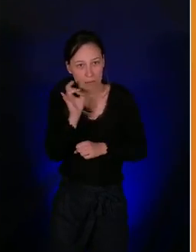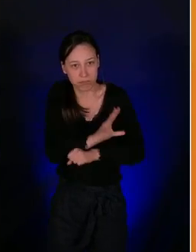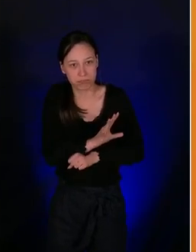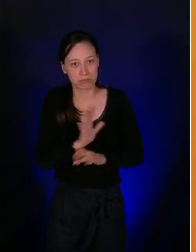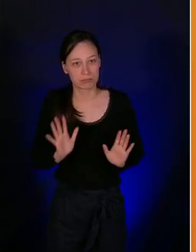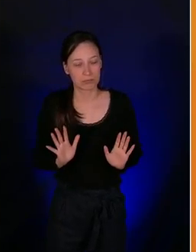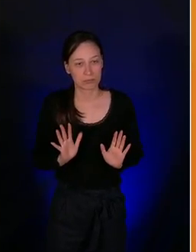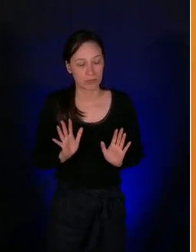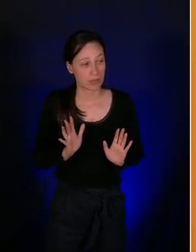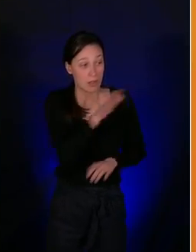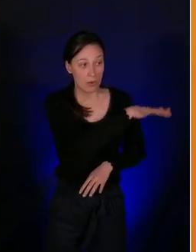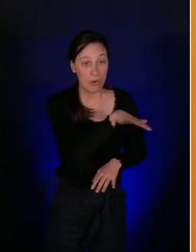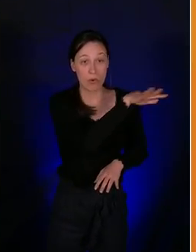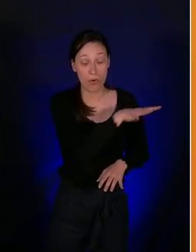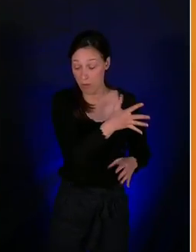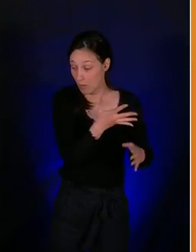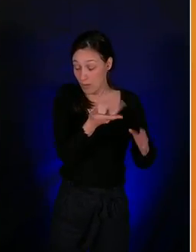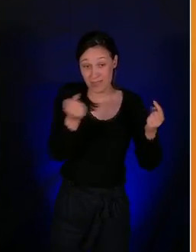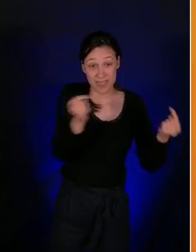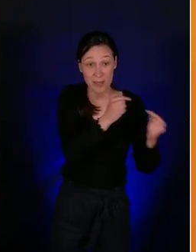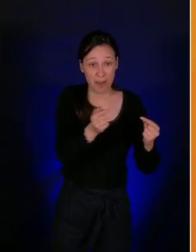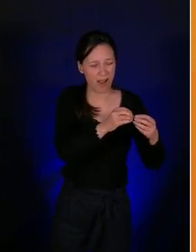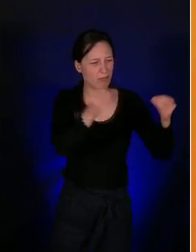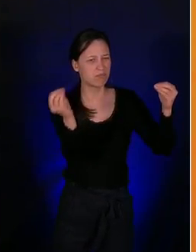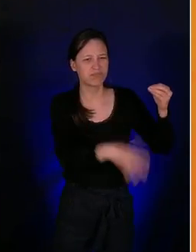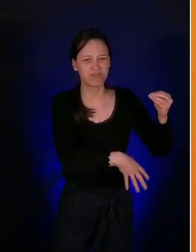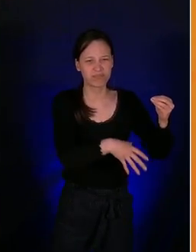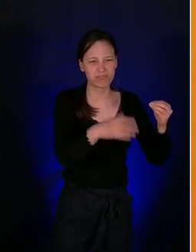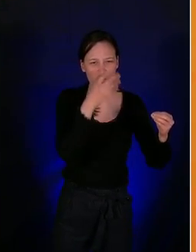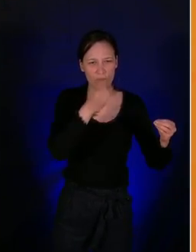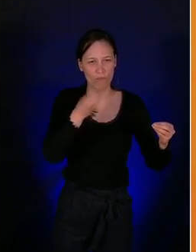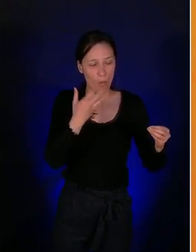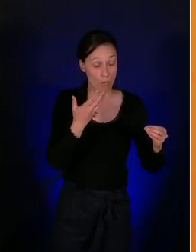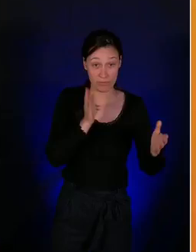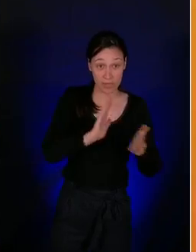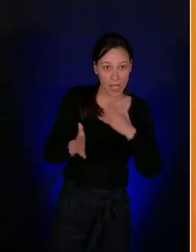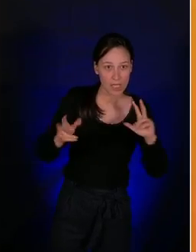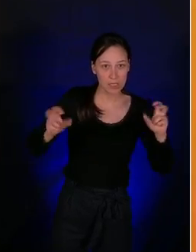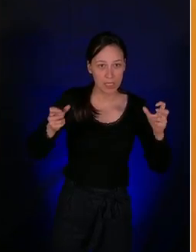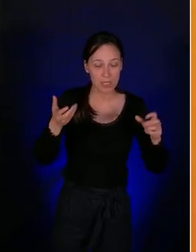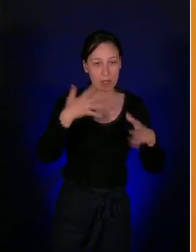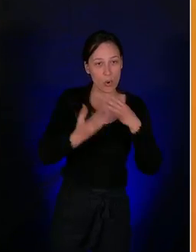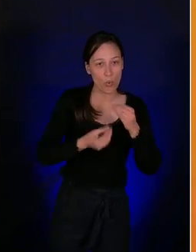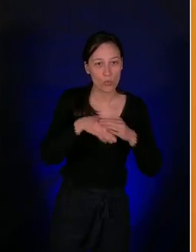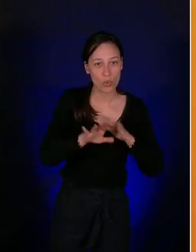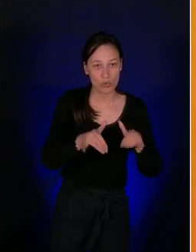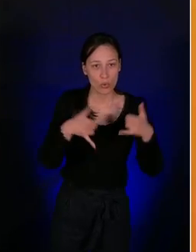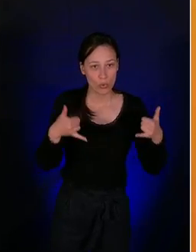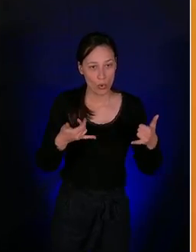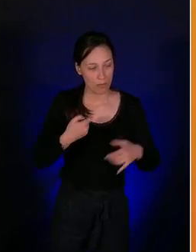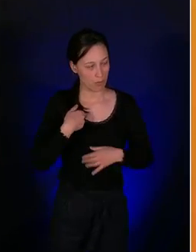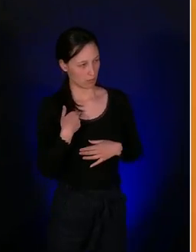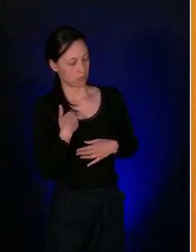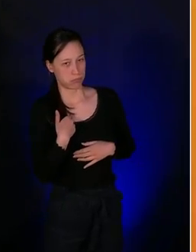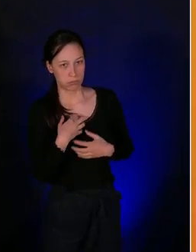qui jettent en pâture nos débats et désaccords en direct à la télé et dans les journaux? Peut-on accepter que les